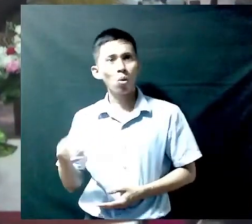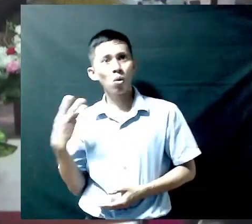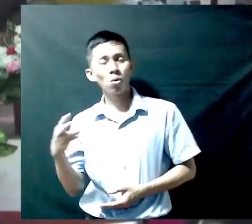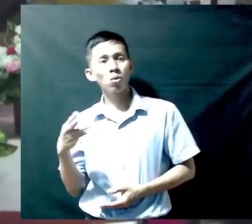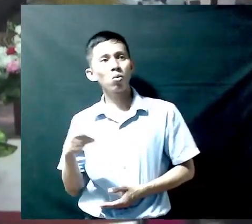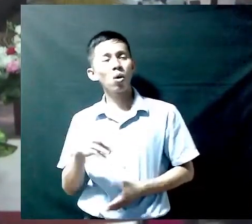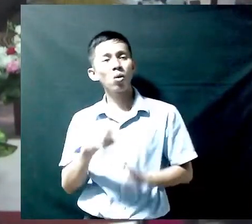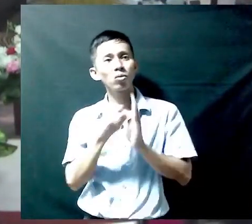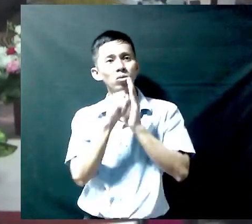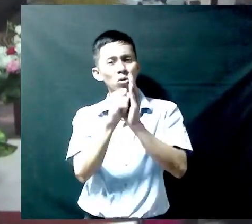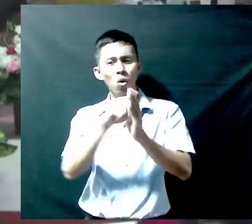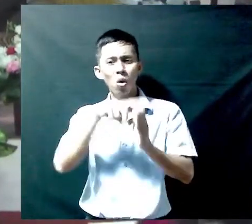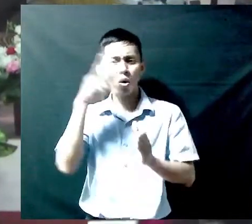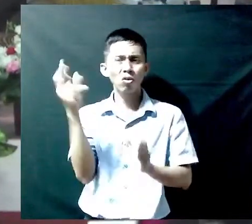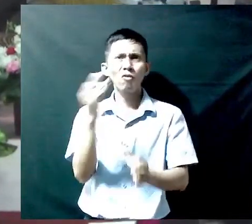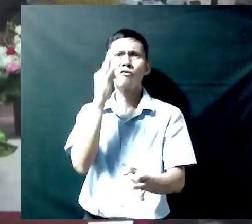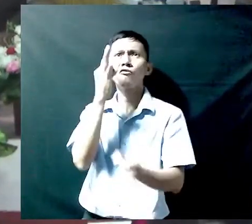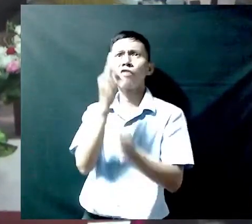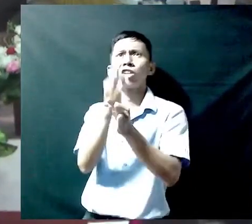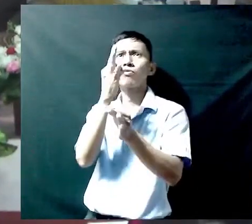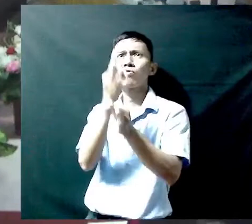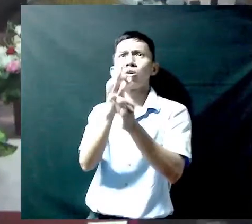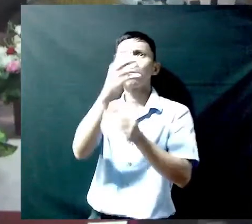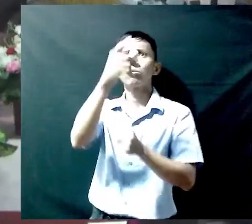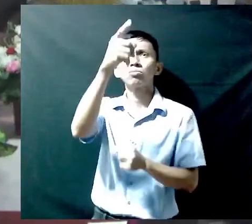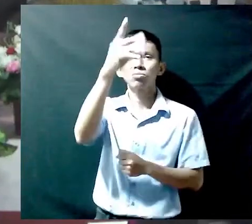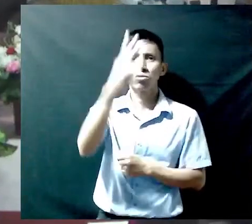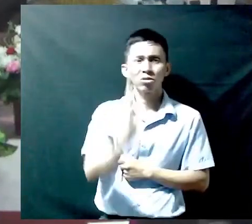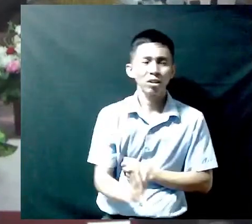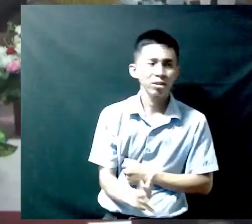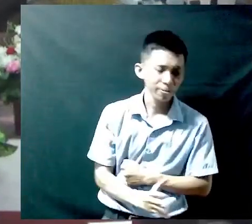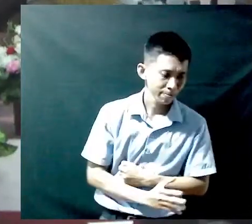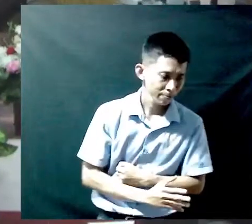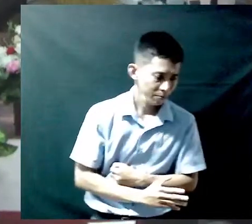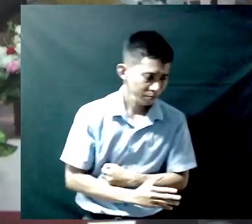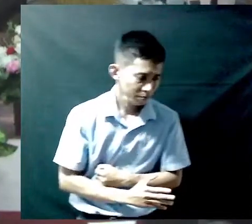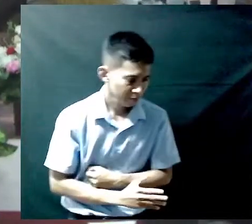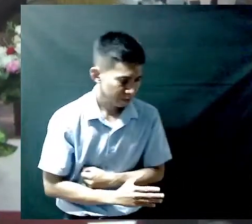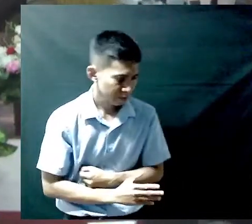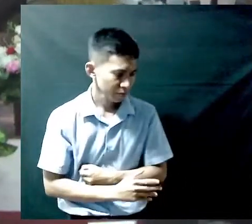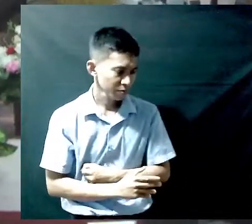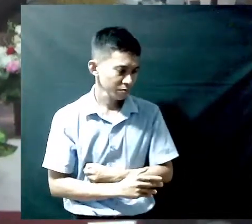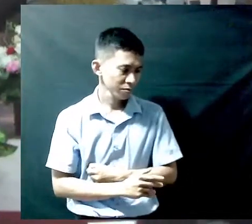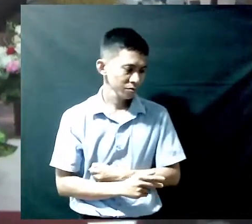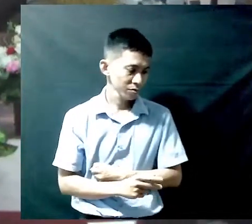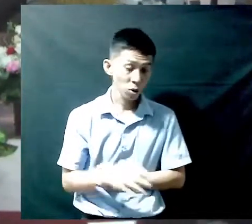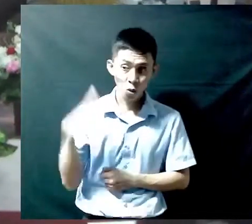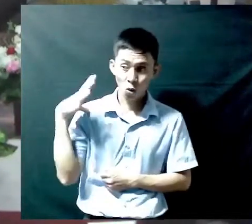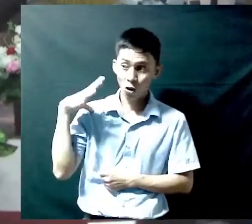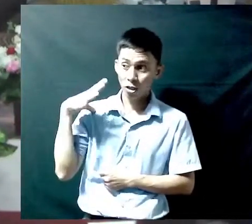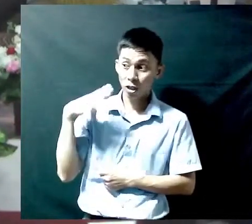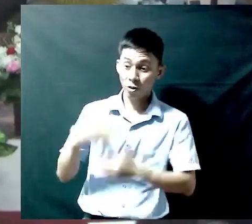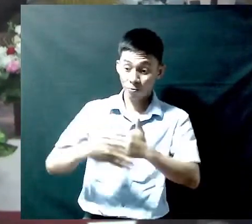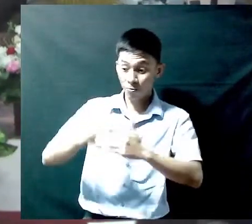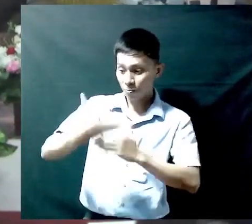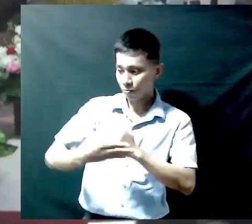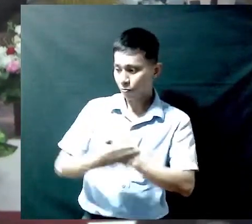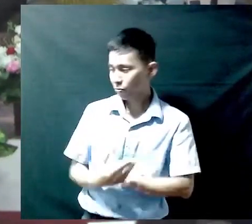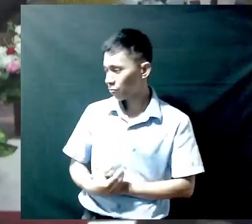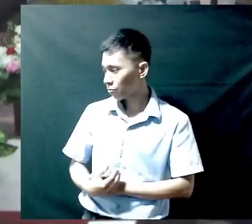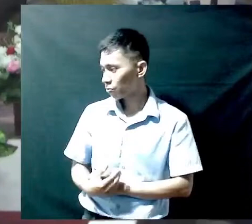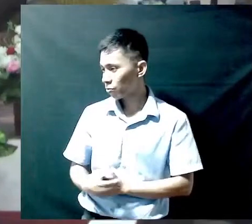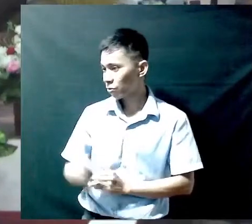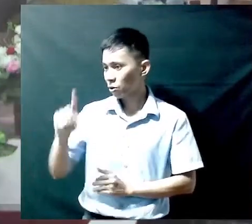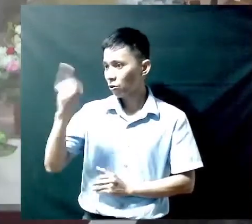now he belongs to God. Kaya pala ginamit siya ni Lord. Bakit? Ang ginagamit na Lord, yung ang buhay suku sa kanya. Eh. Pero ito pa nakita ko, mabati, no? 1